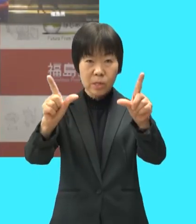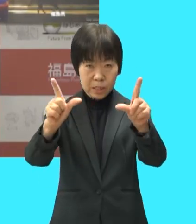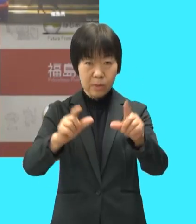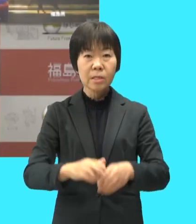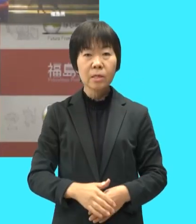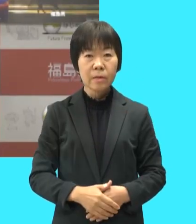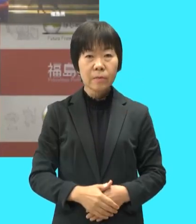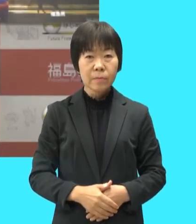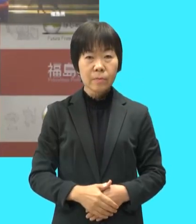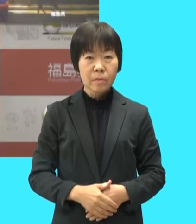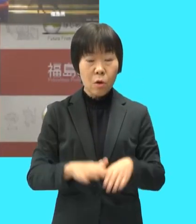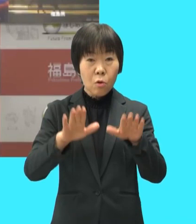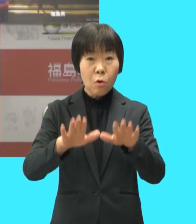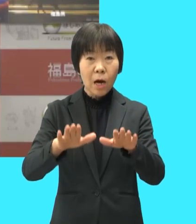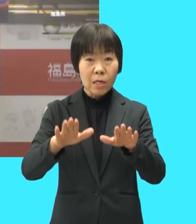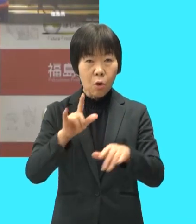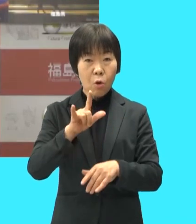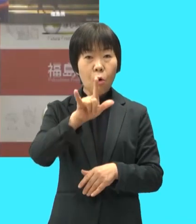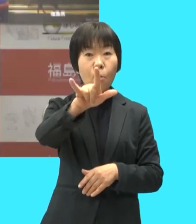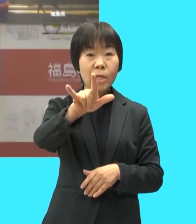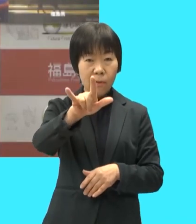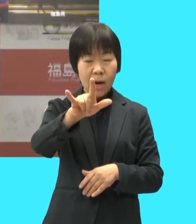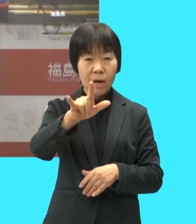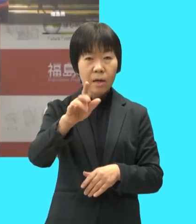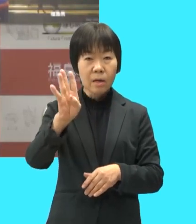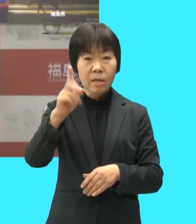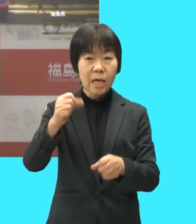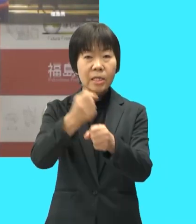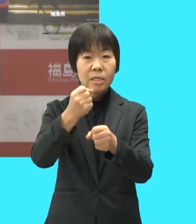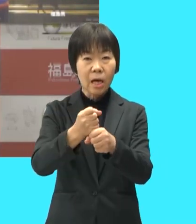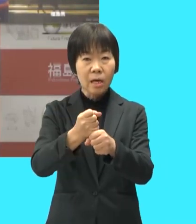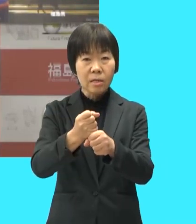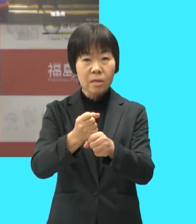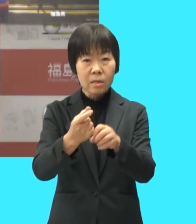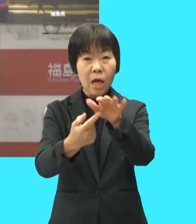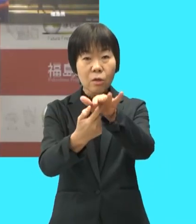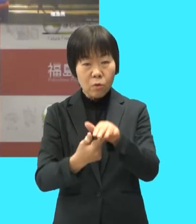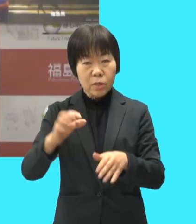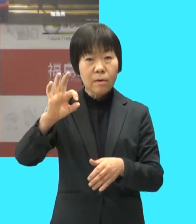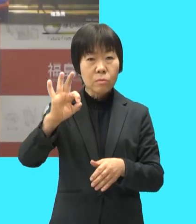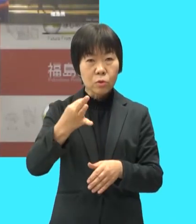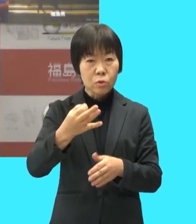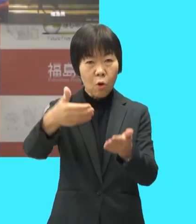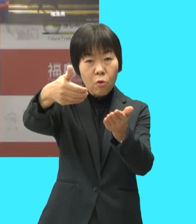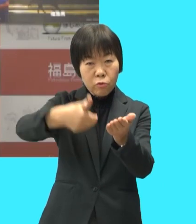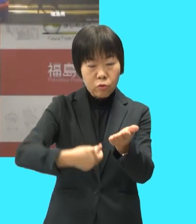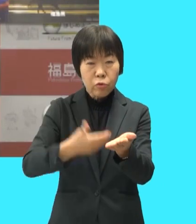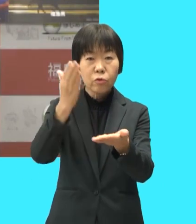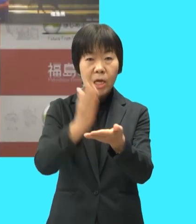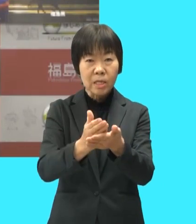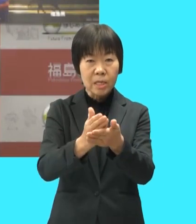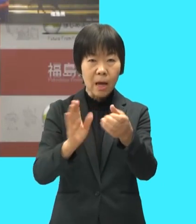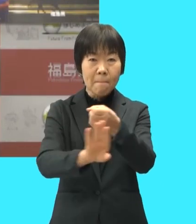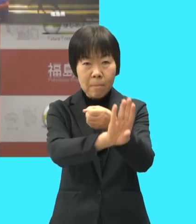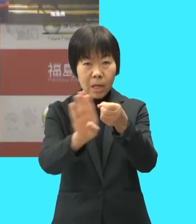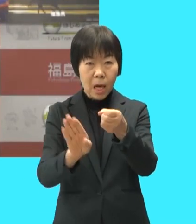。今回の訪問では県産農産物の輸入停止など原発事